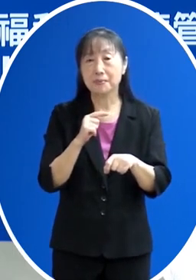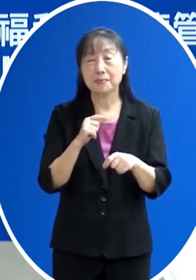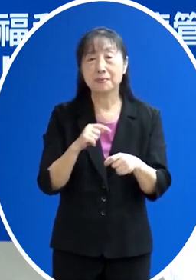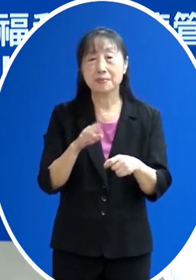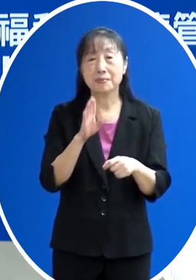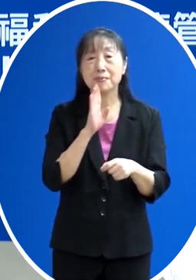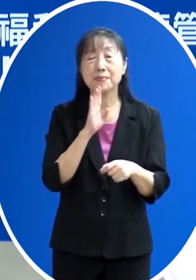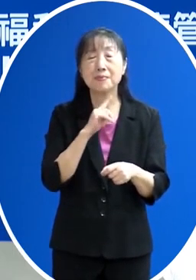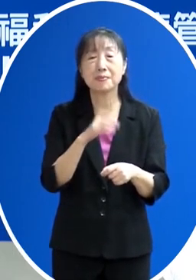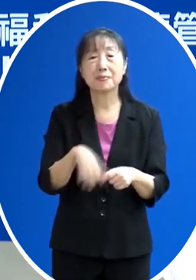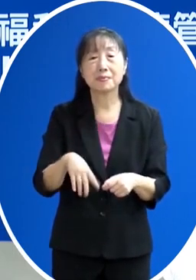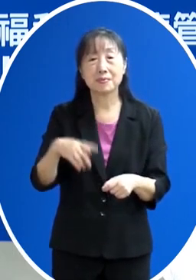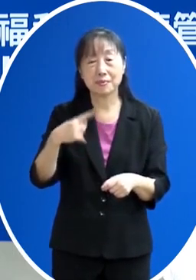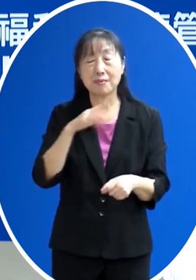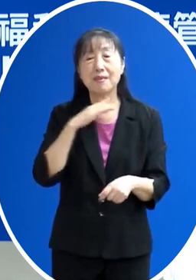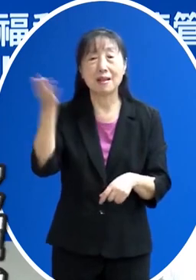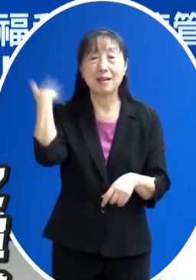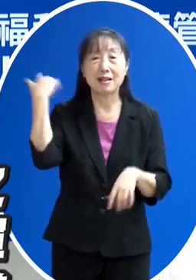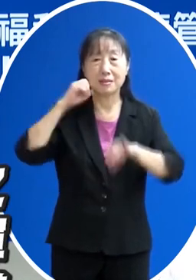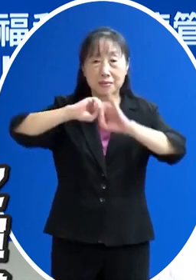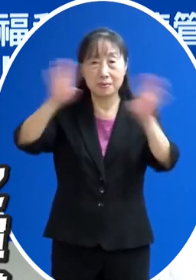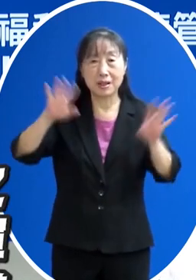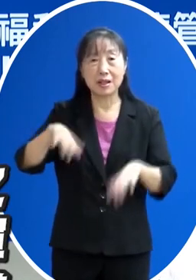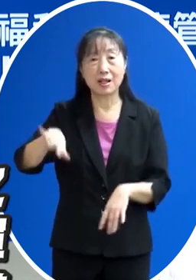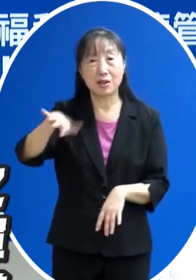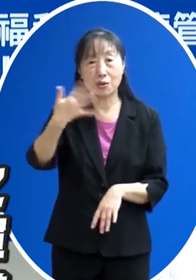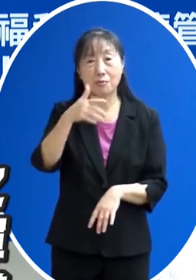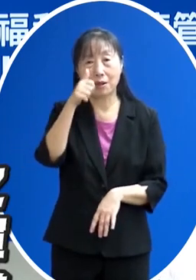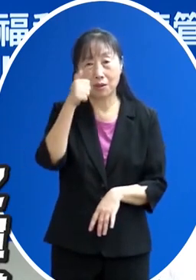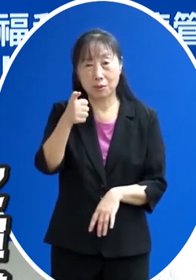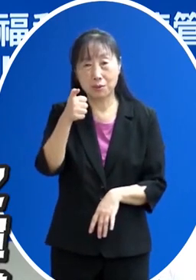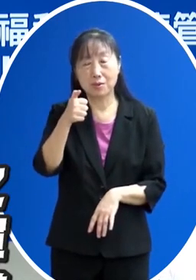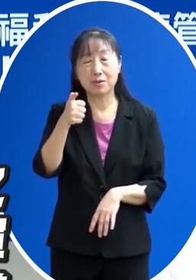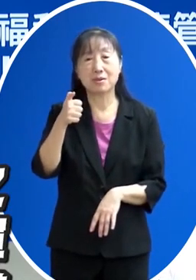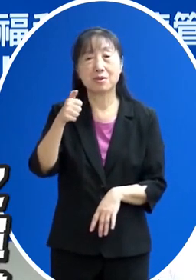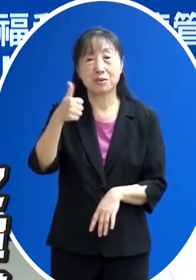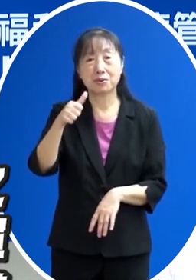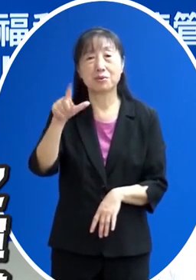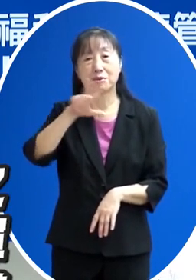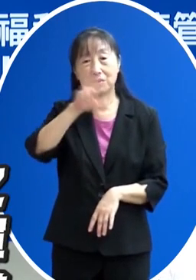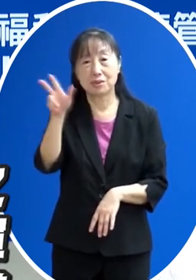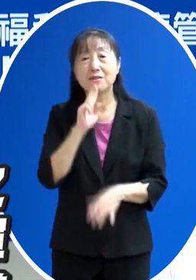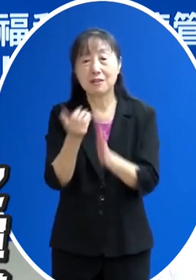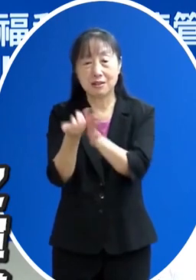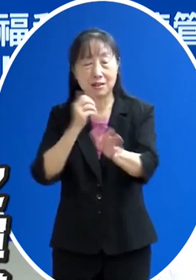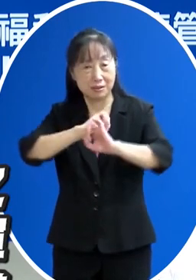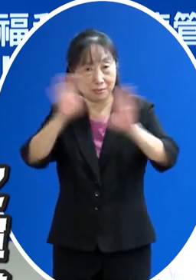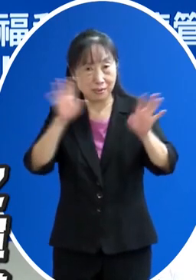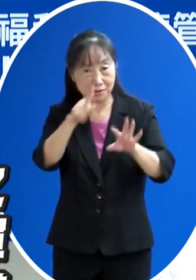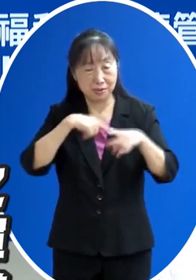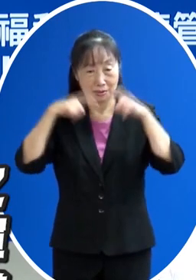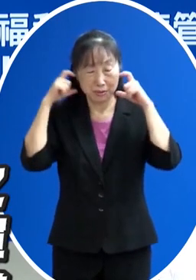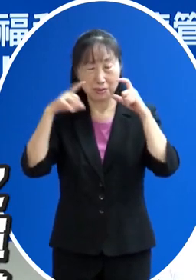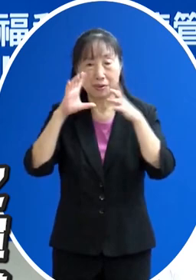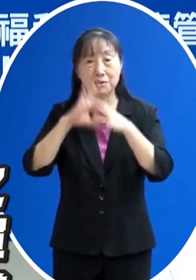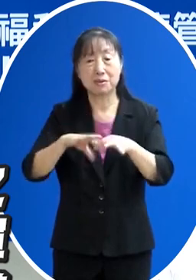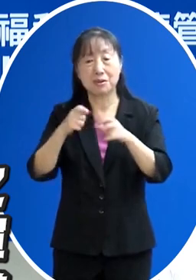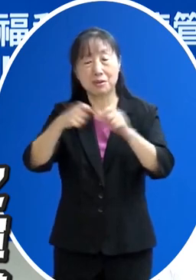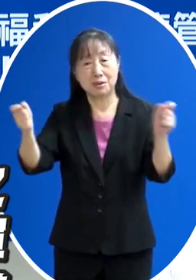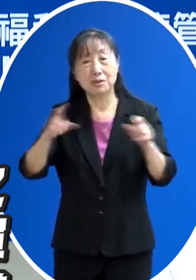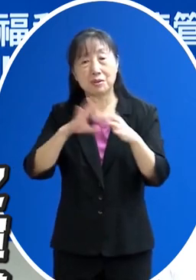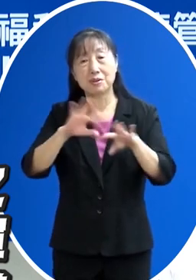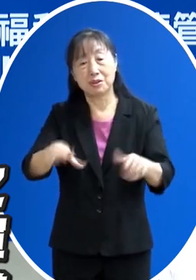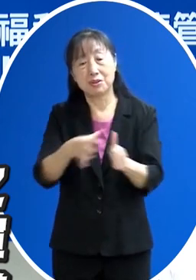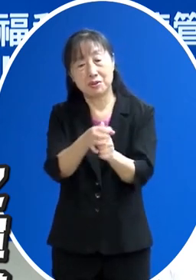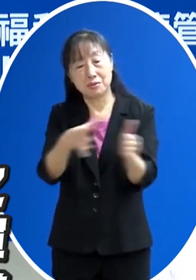罩的555天。我想这个是大家其实口罩也戴了很久了，希望这个口罩的这个松绑规定